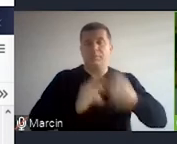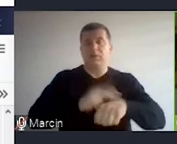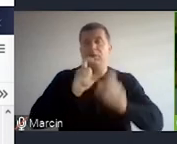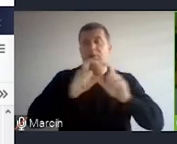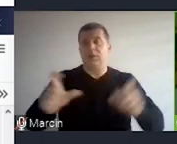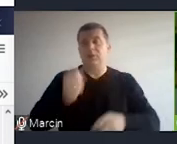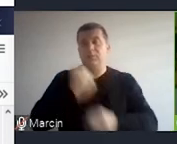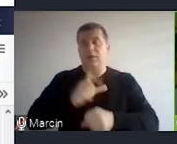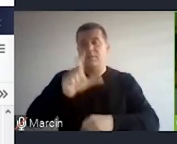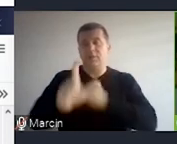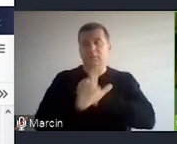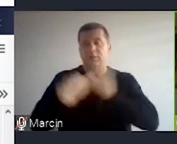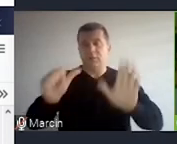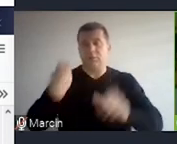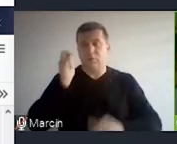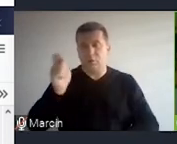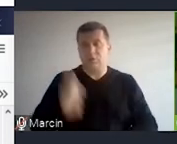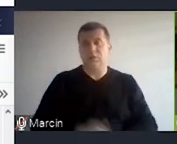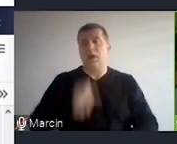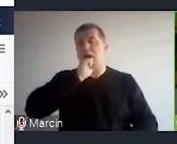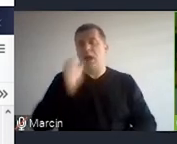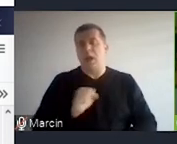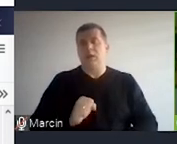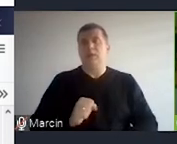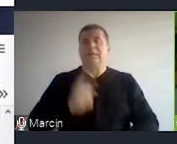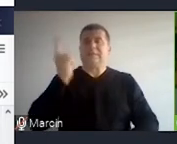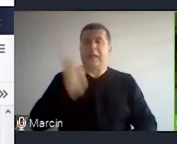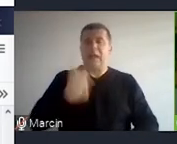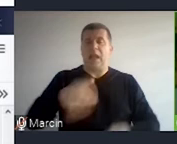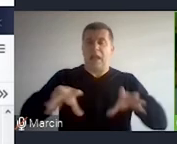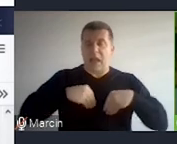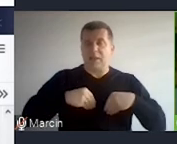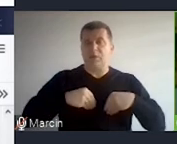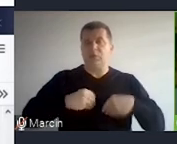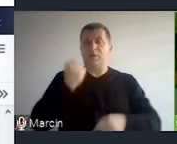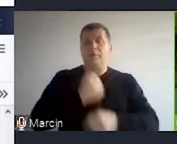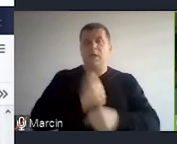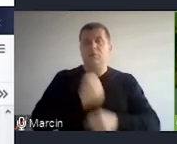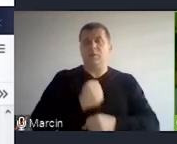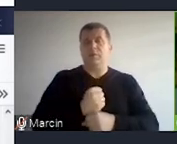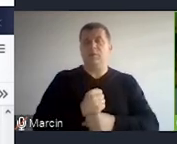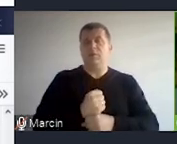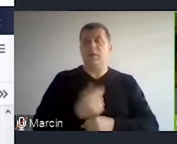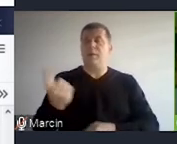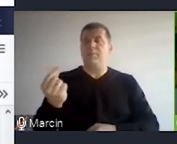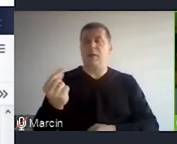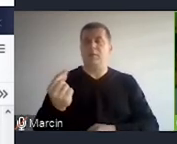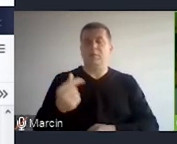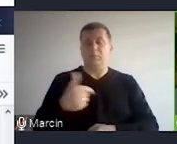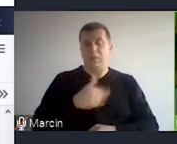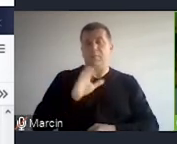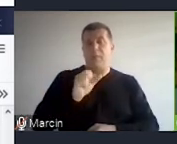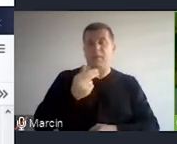pracy 276 godzin, ani zakaz angażowania pracowników partnera przez